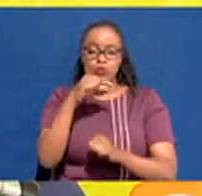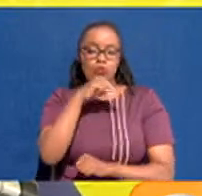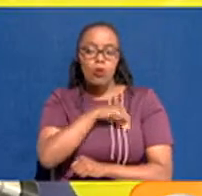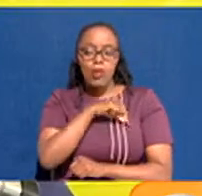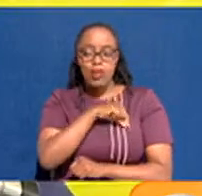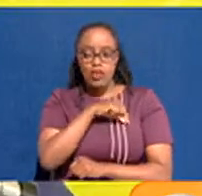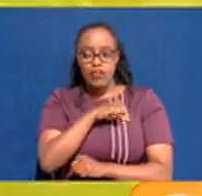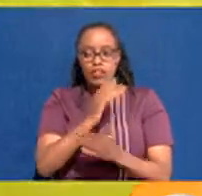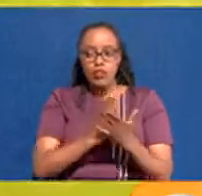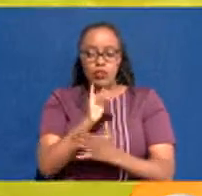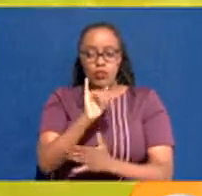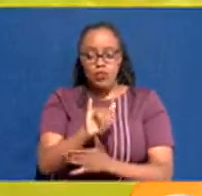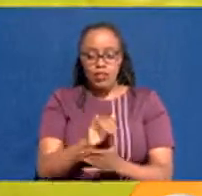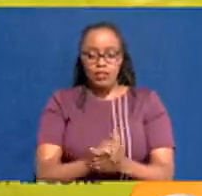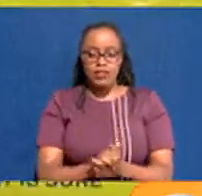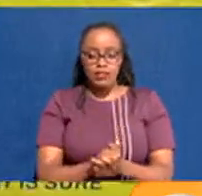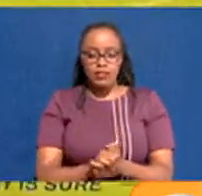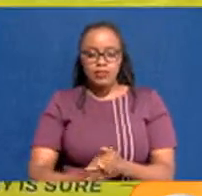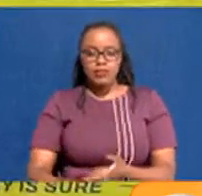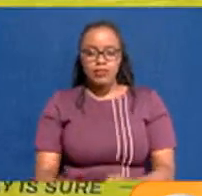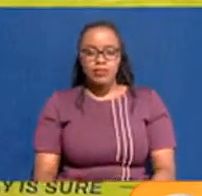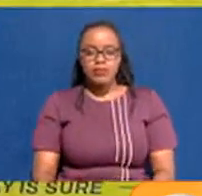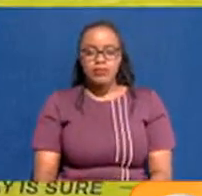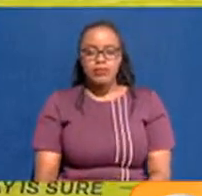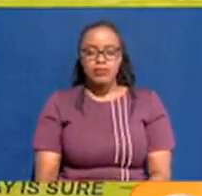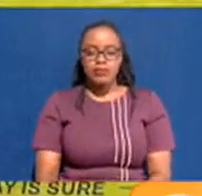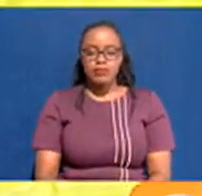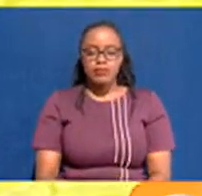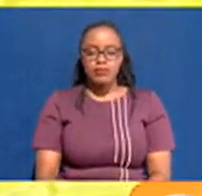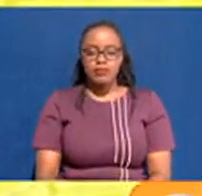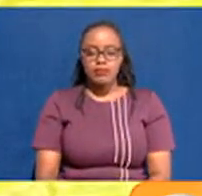na hiyo innovation. Dennis Otieno,